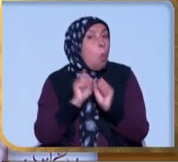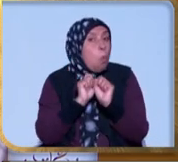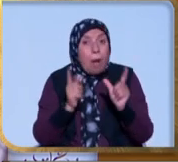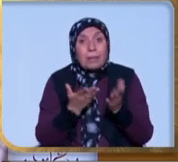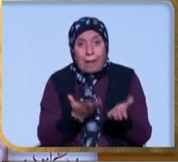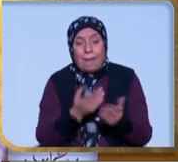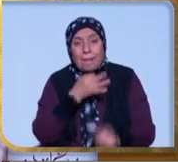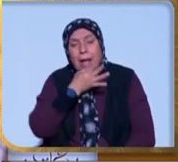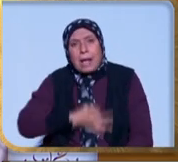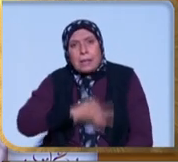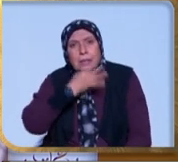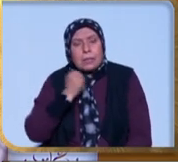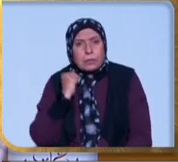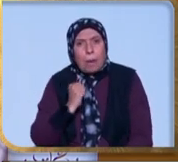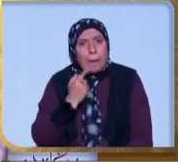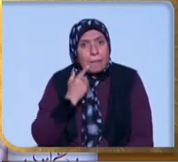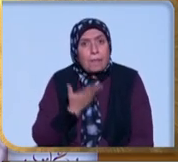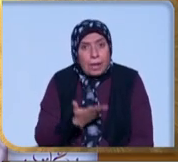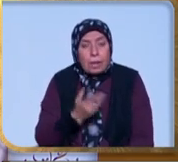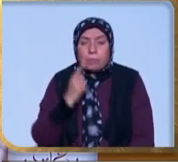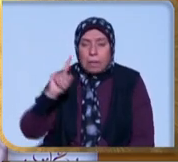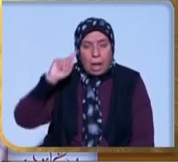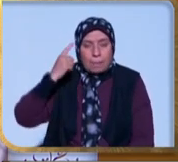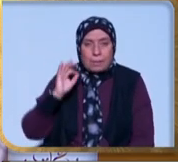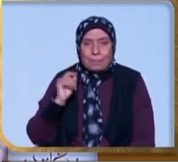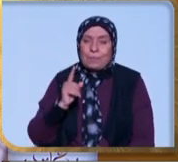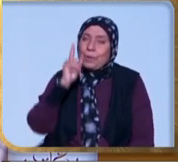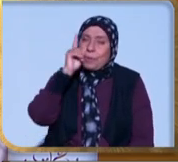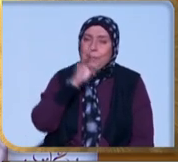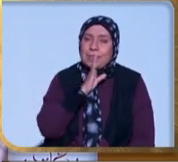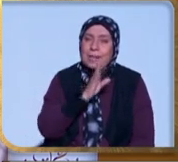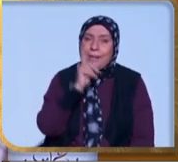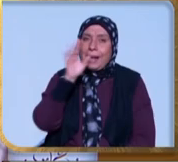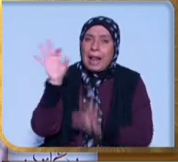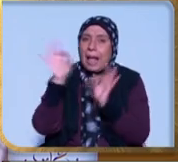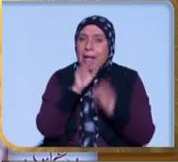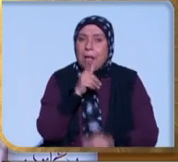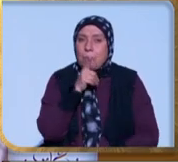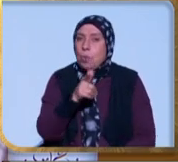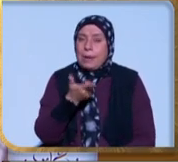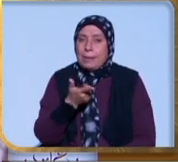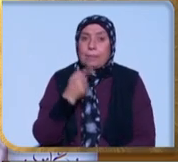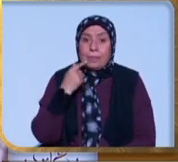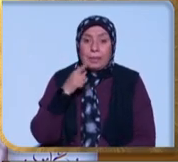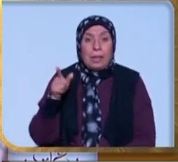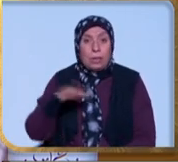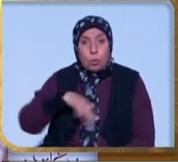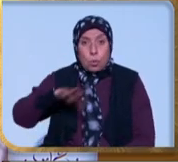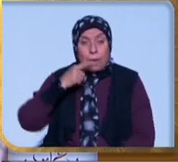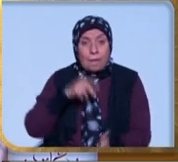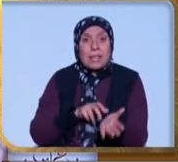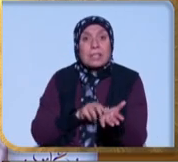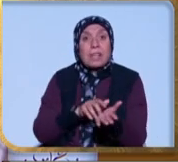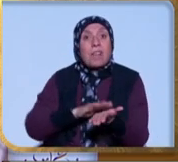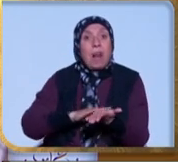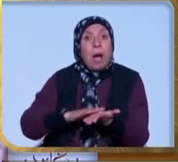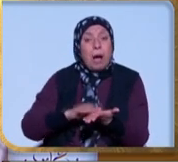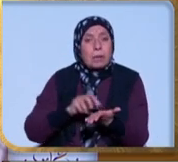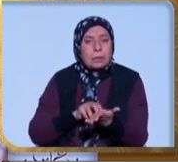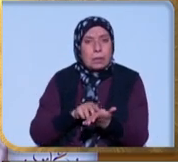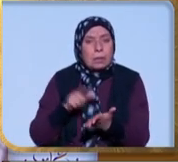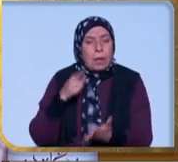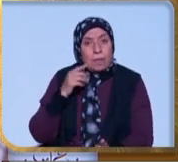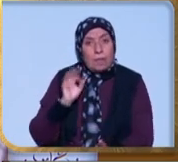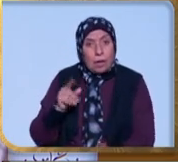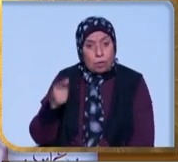الآيات. وصدق الله تعالى القائل: أفلم يسيروا في الأرض فتكون لهم